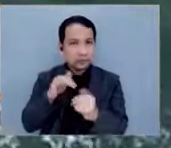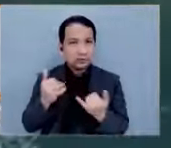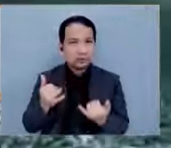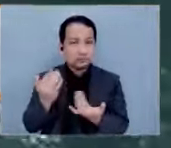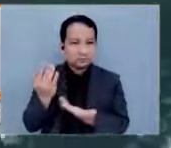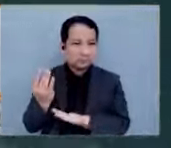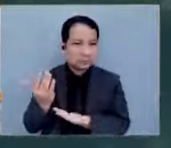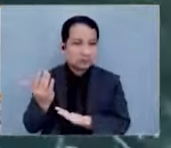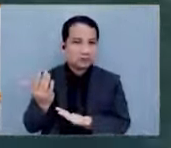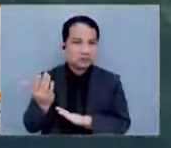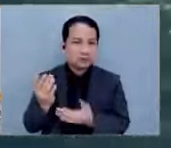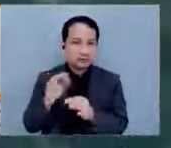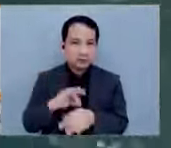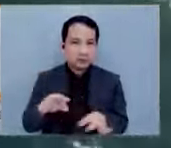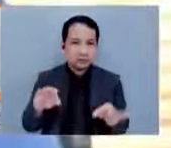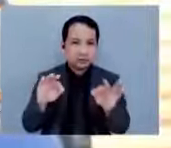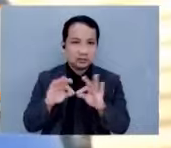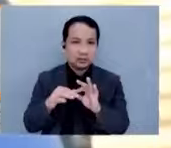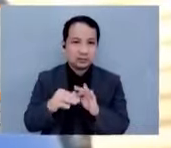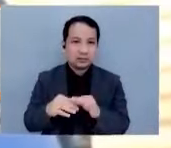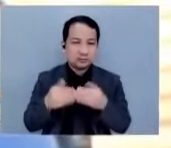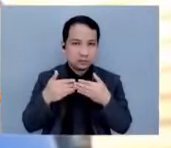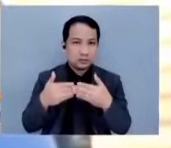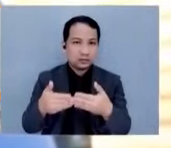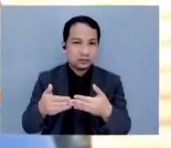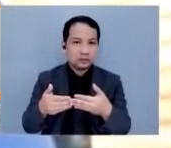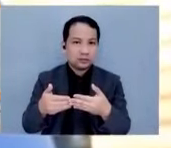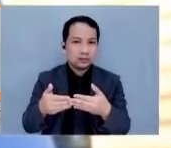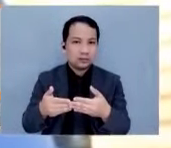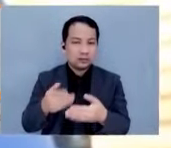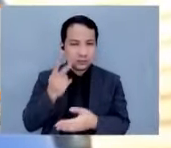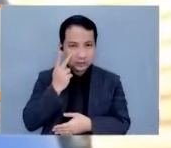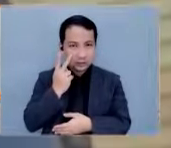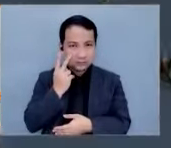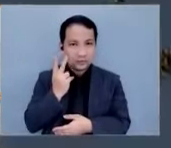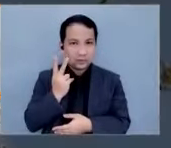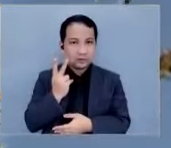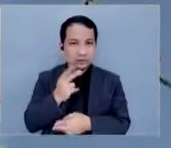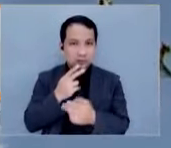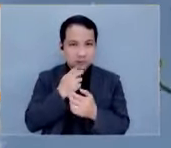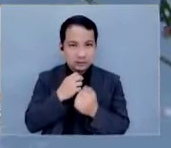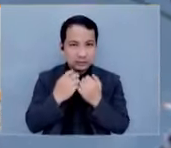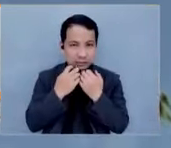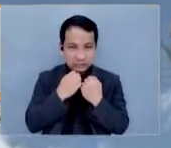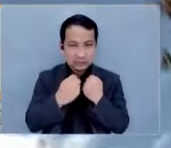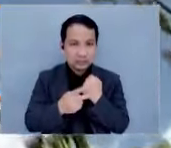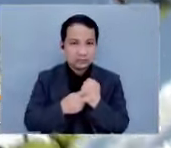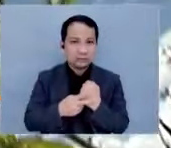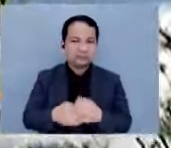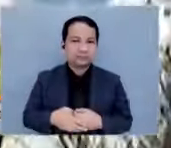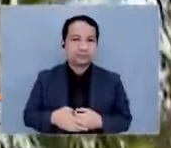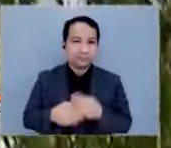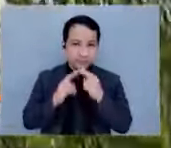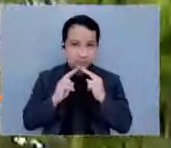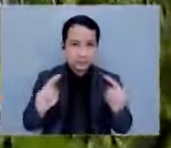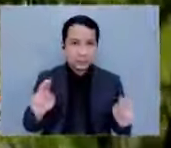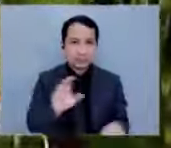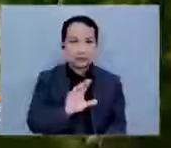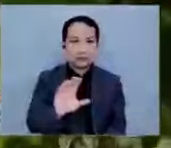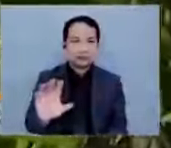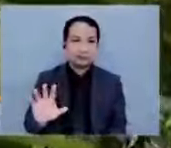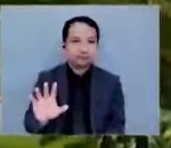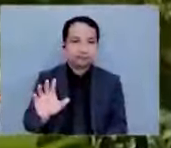kailangan na rin muna nating tipirin muna bago dumating yung La Niña kung mayroon man. Nagbabalita mula sa frontline,